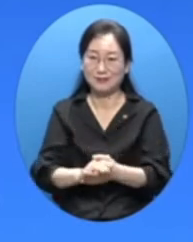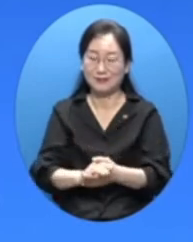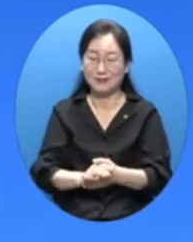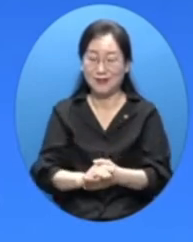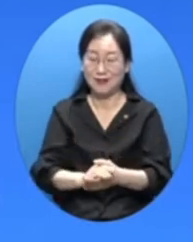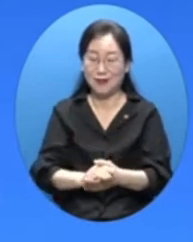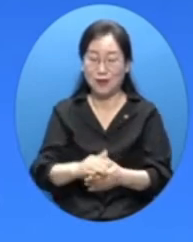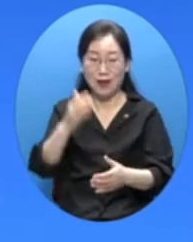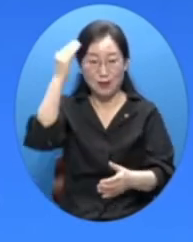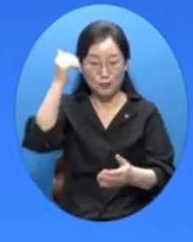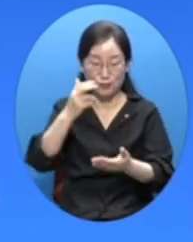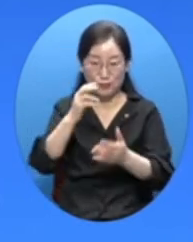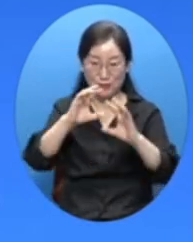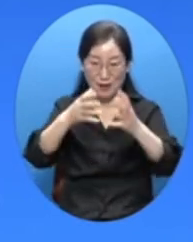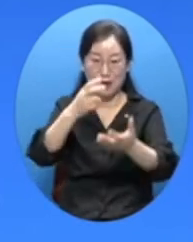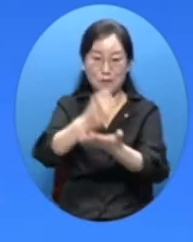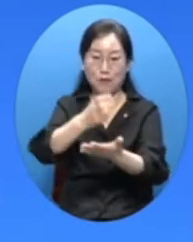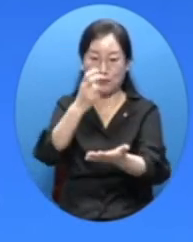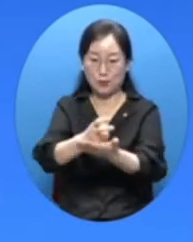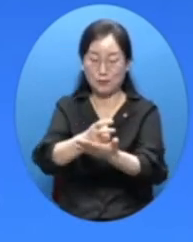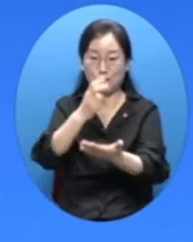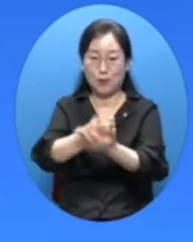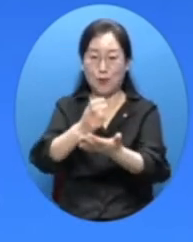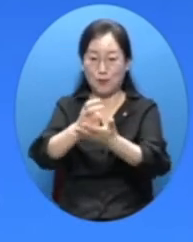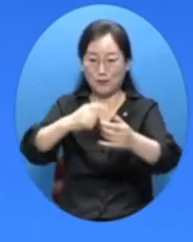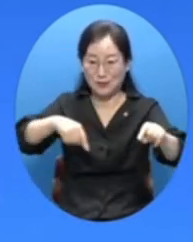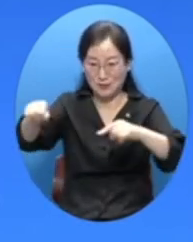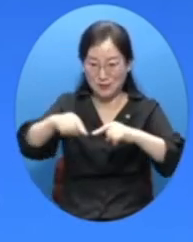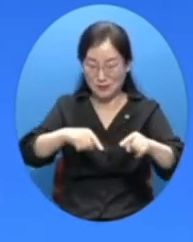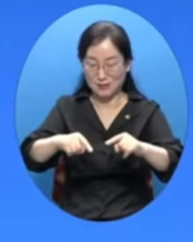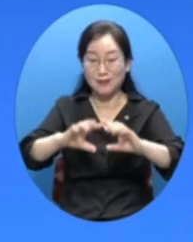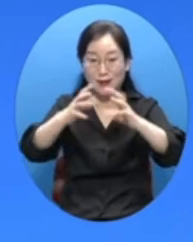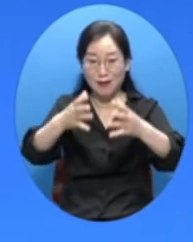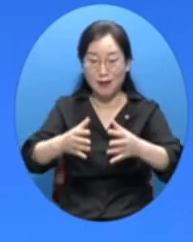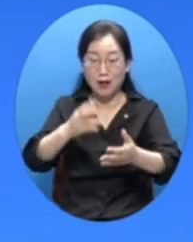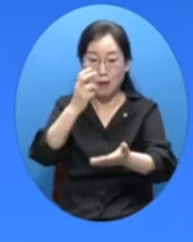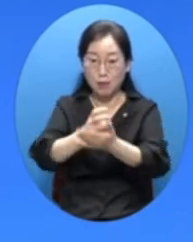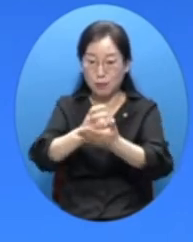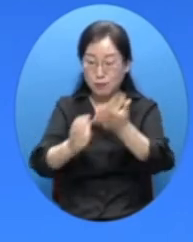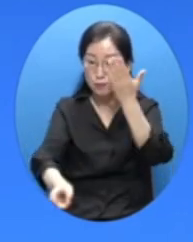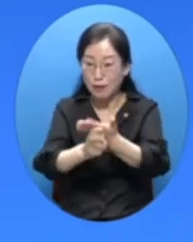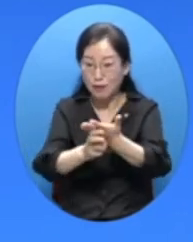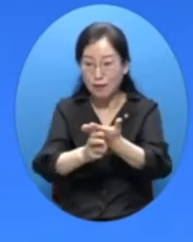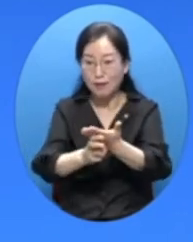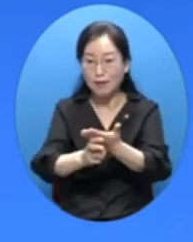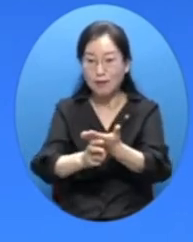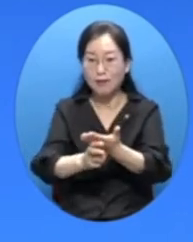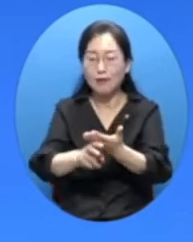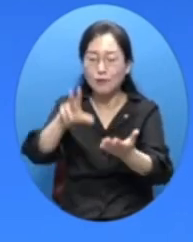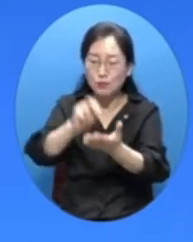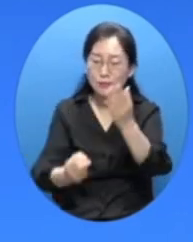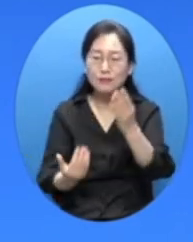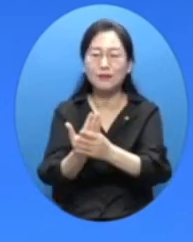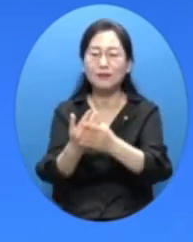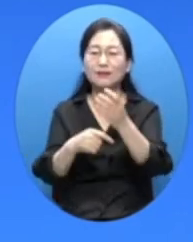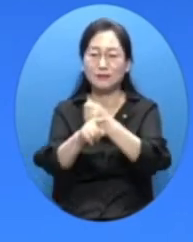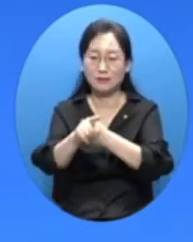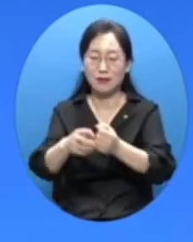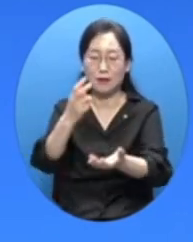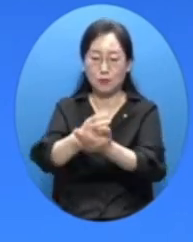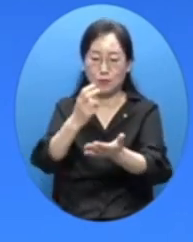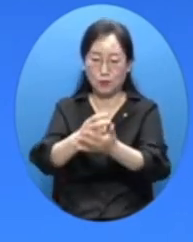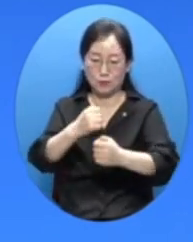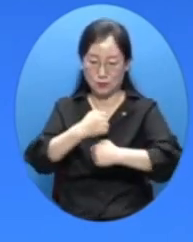우리나라를 법치국가라 그럽니다. 이 나라가 질서가 바로 서려면 법을 지켜야 돼요. 법을 안 지키니까 이 나라가 문제가 많은 것입니다. 법을 지켜야